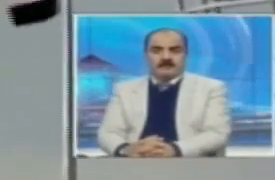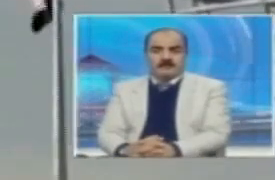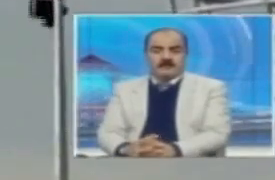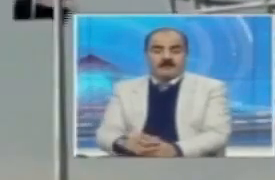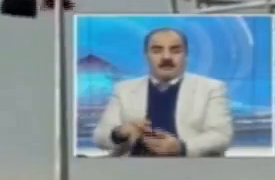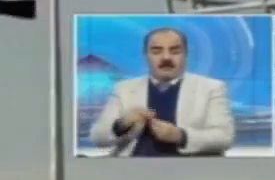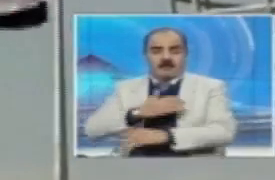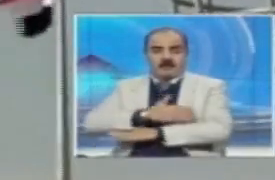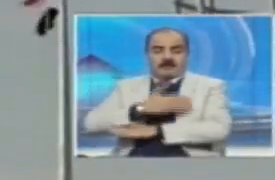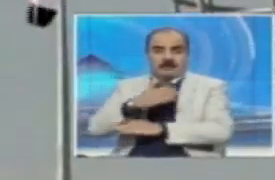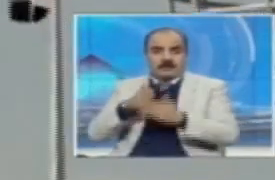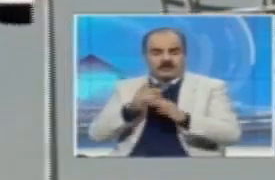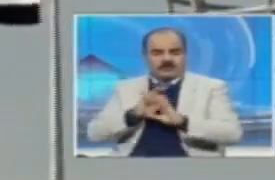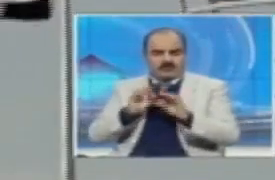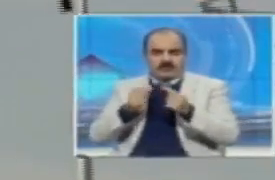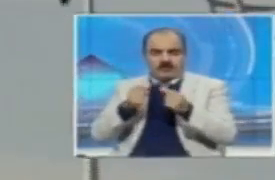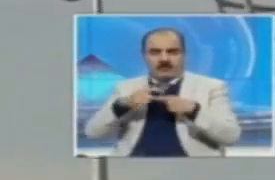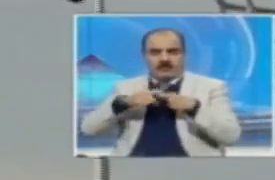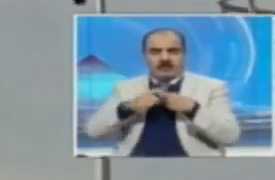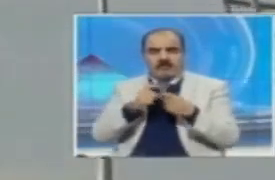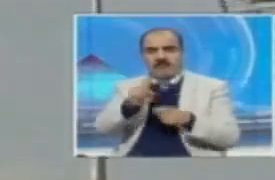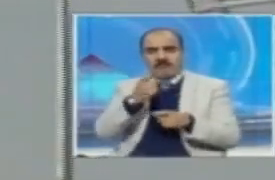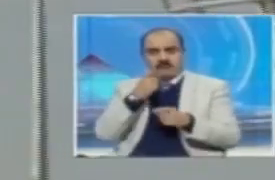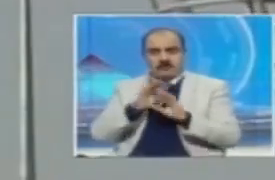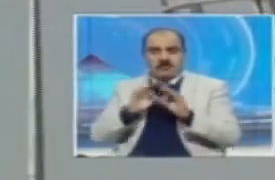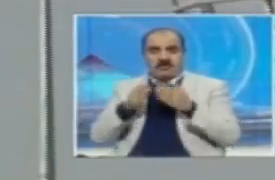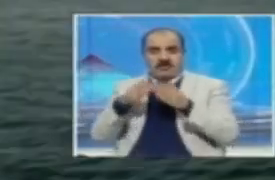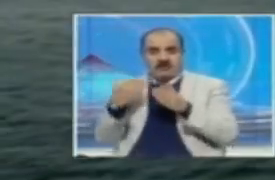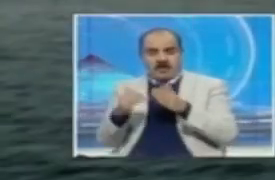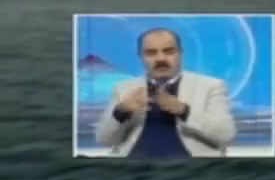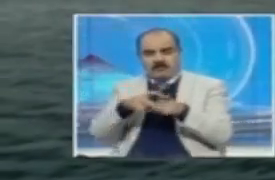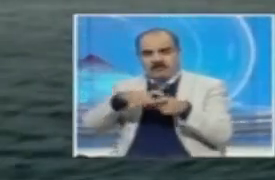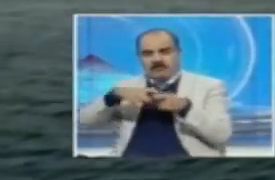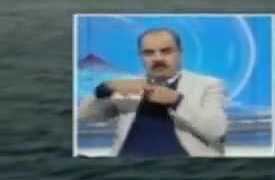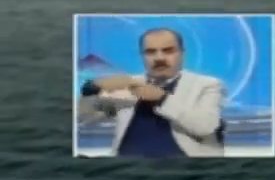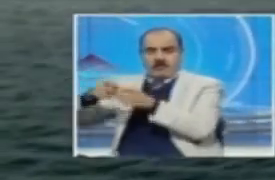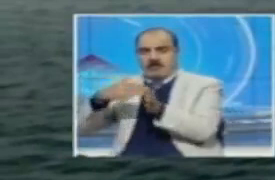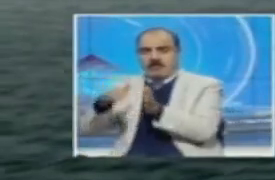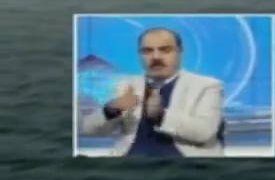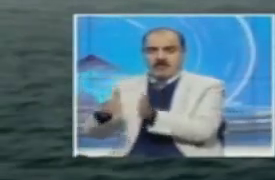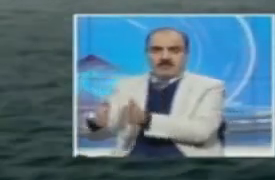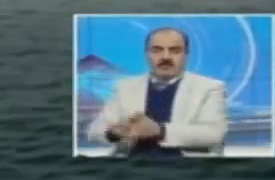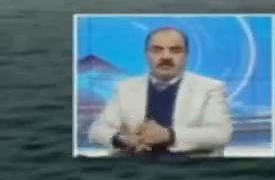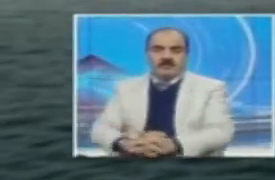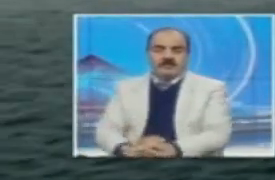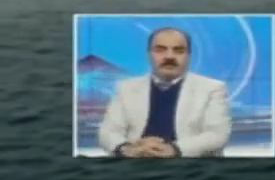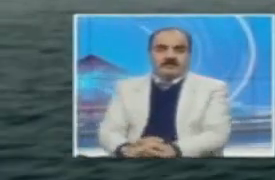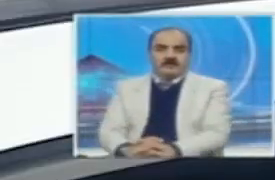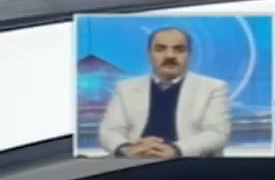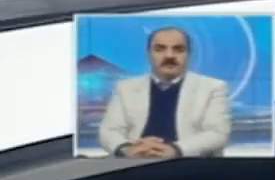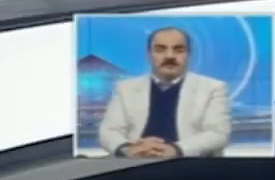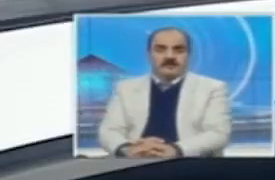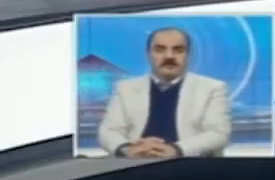هيئة قناة السويس تعلن انتظام الملاحة في المجرى الملاحي بعد التعامل مع عطل في إحدى سفن الشحنة.